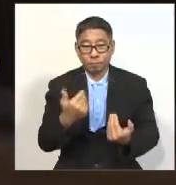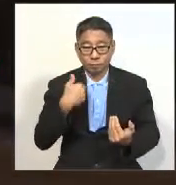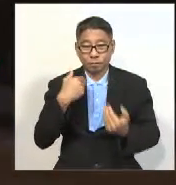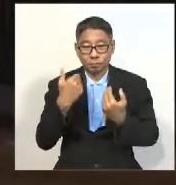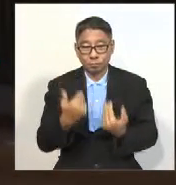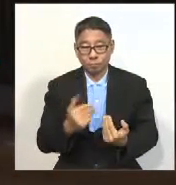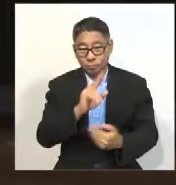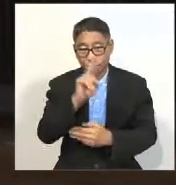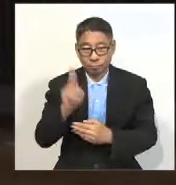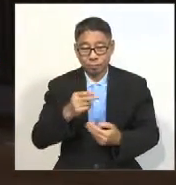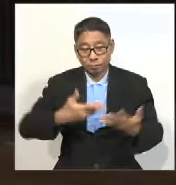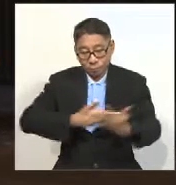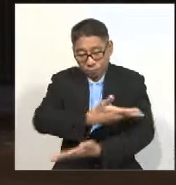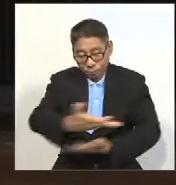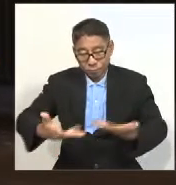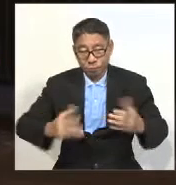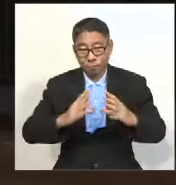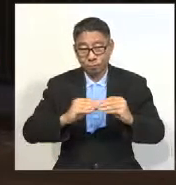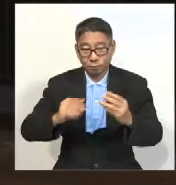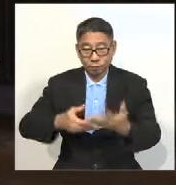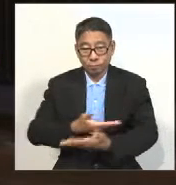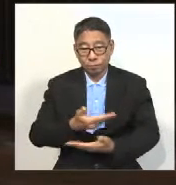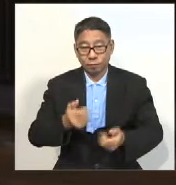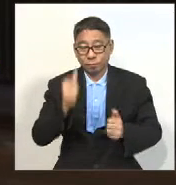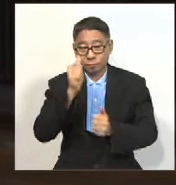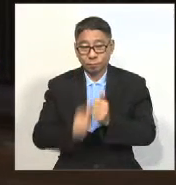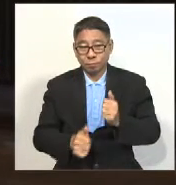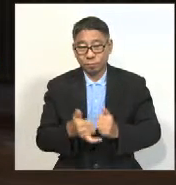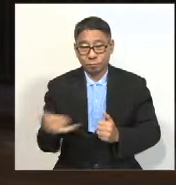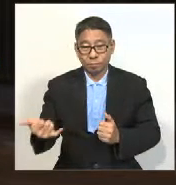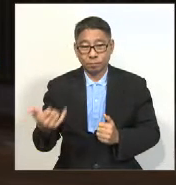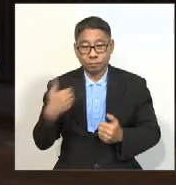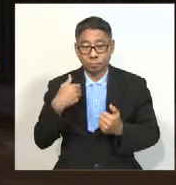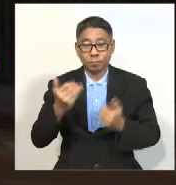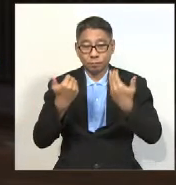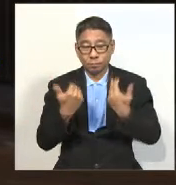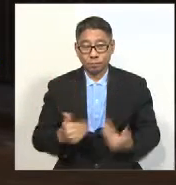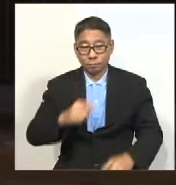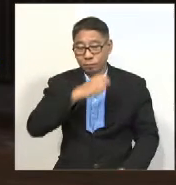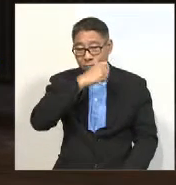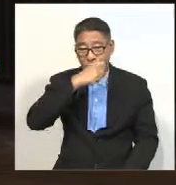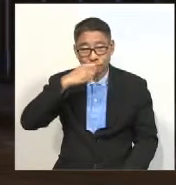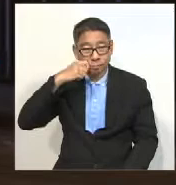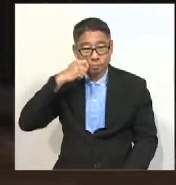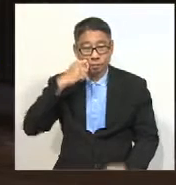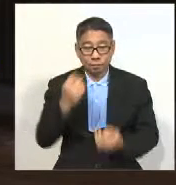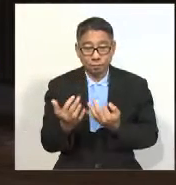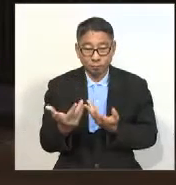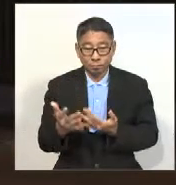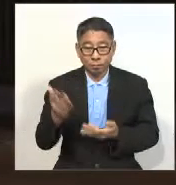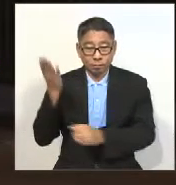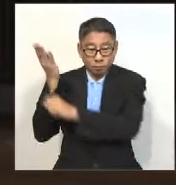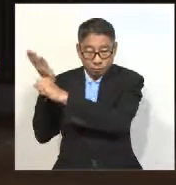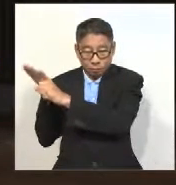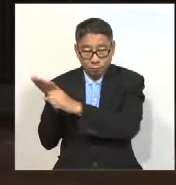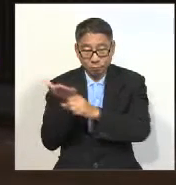นำทุกอย่างมาหารือร่วมกันในทุกมิติแต่ว่าตอนนี้ยังไม่สามารถเปิดเผยได้เพราะว่าต้องรอการโปรดเก